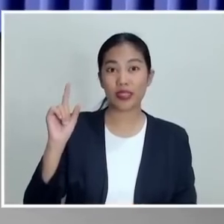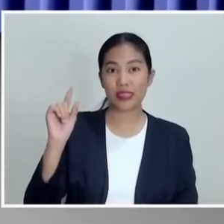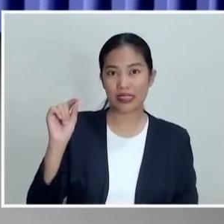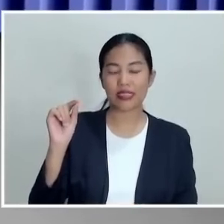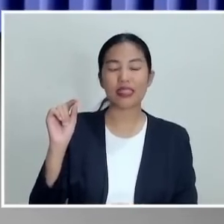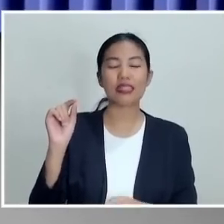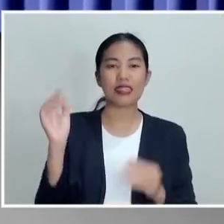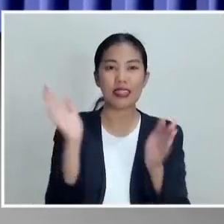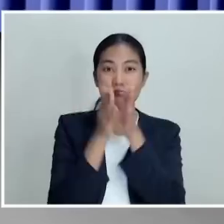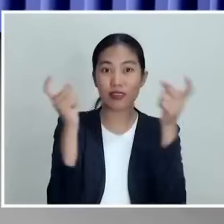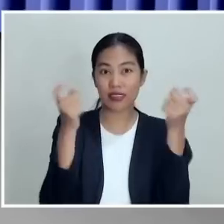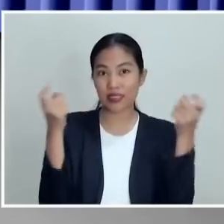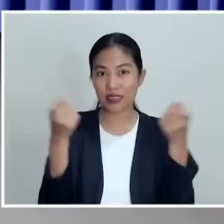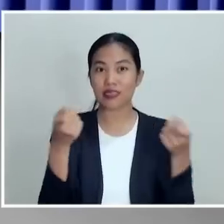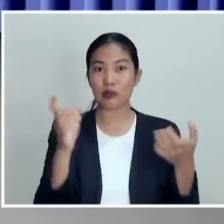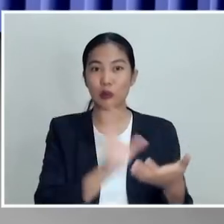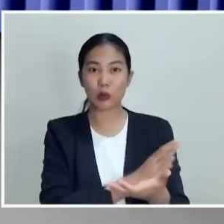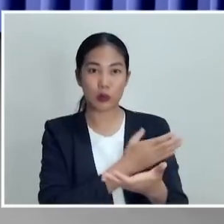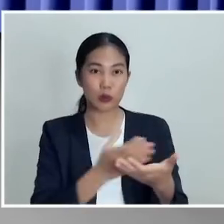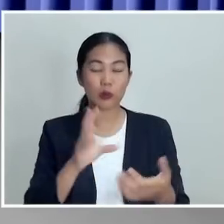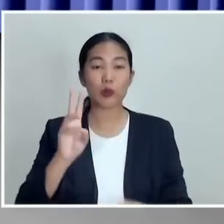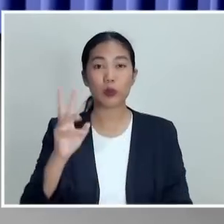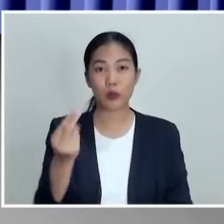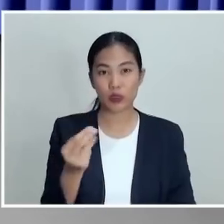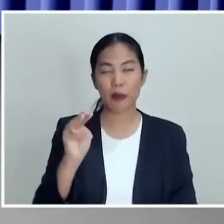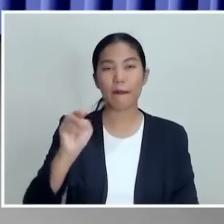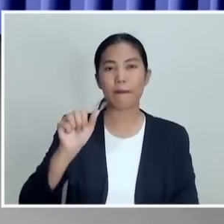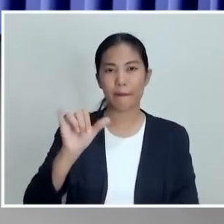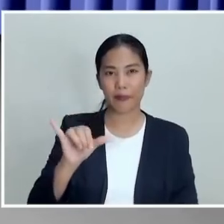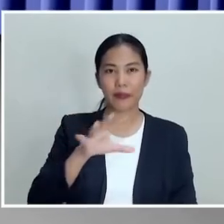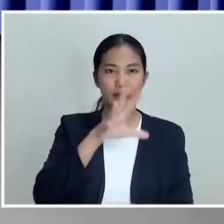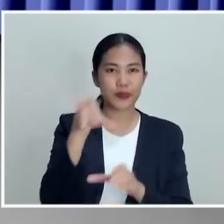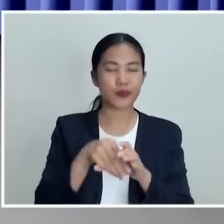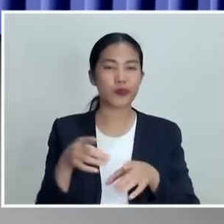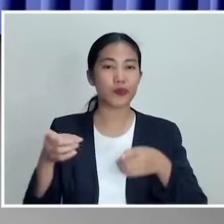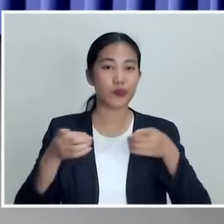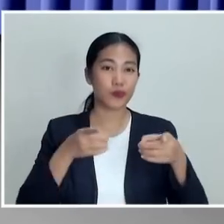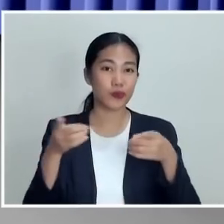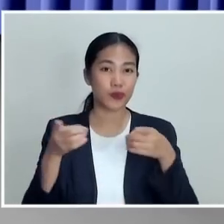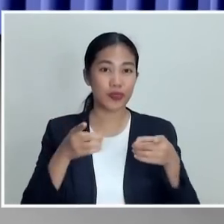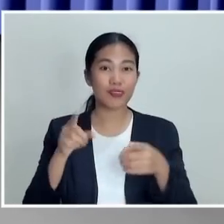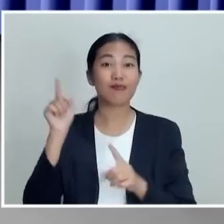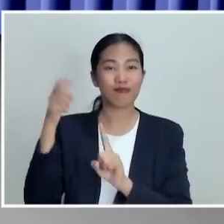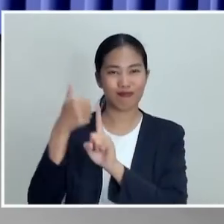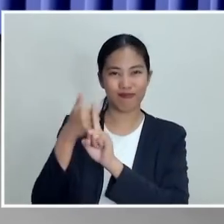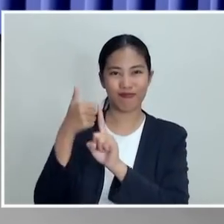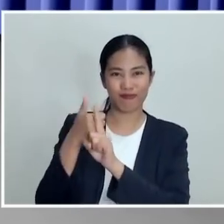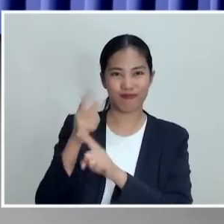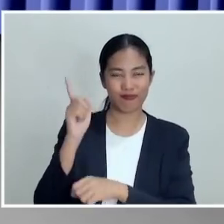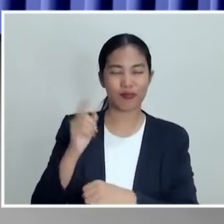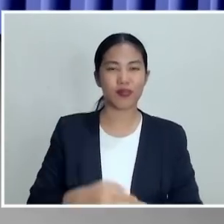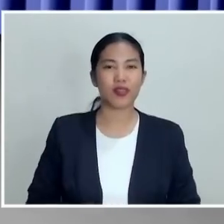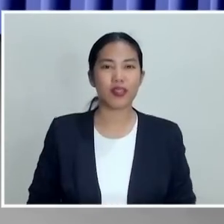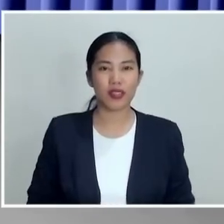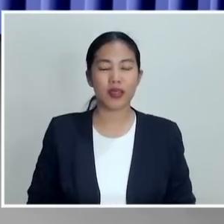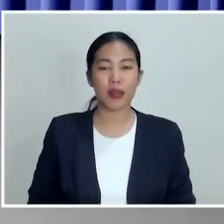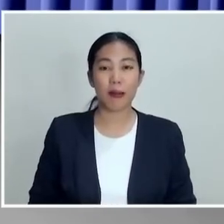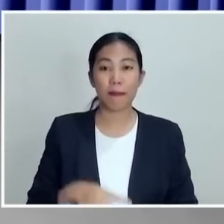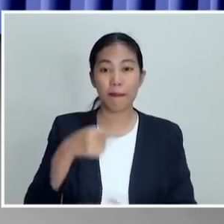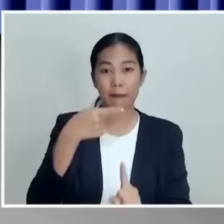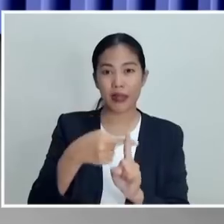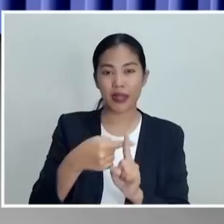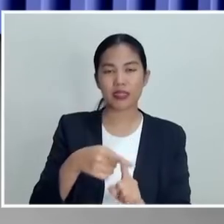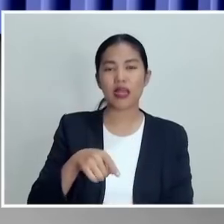Mayo. Kasama sa magdidirect nito ang mismong popstar royalty. At ikinakasana rin ng P-pop group na BGYO